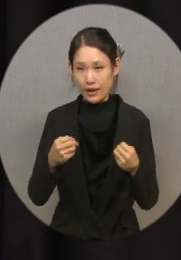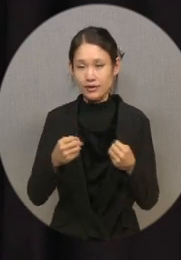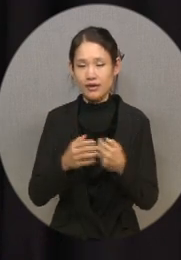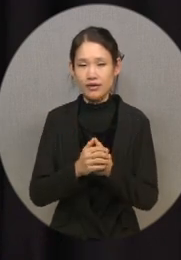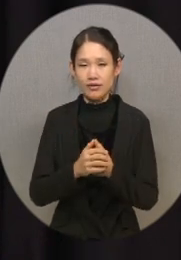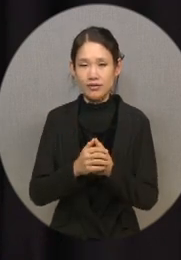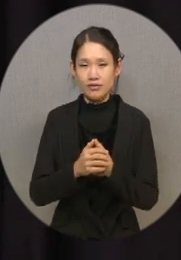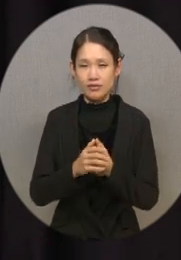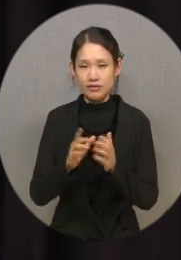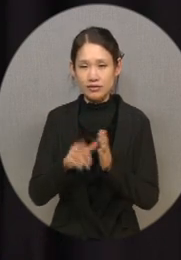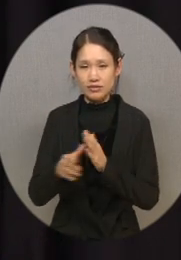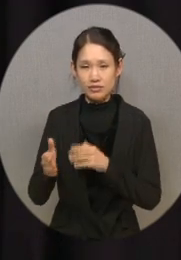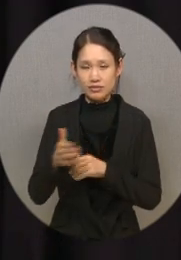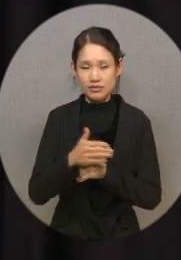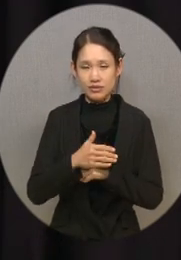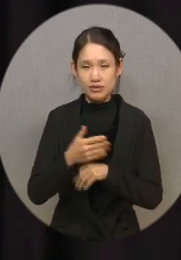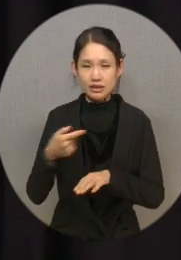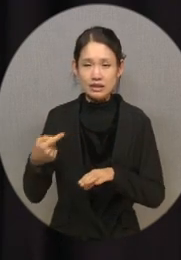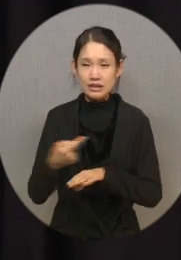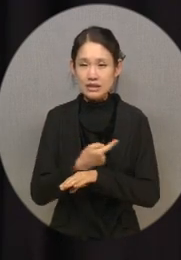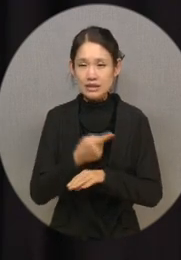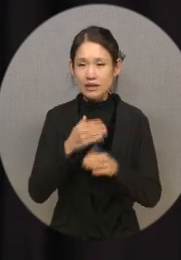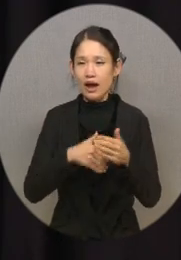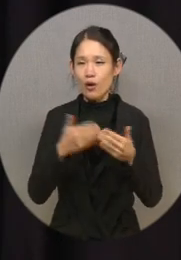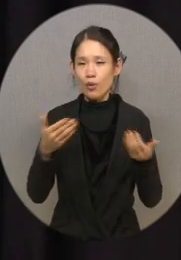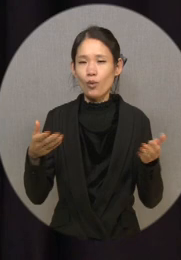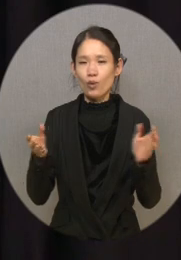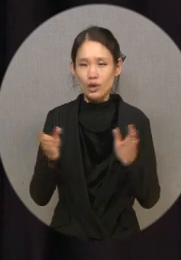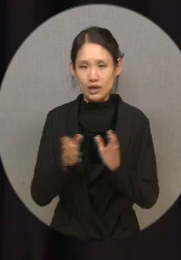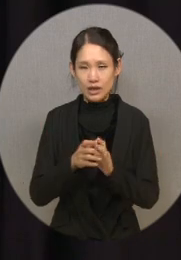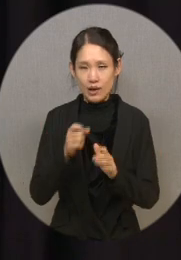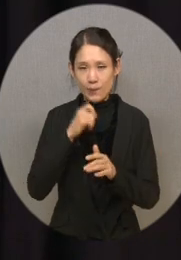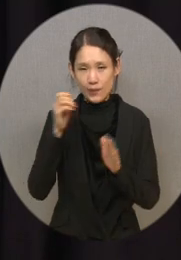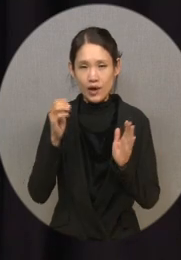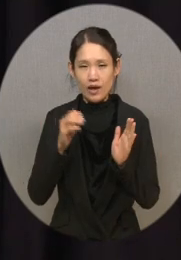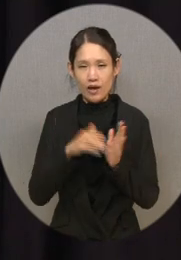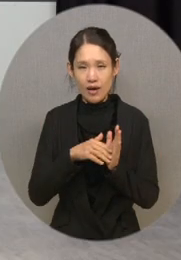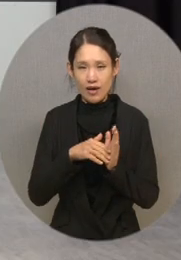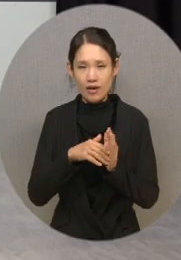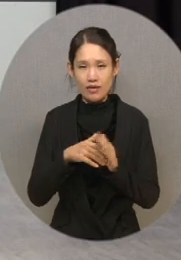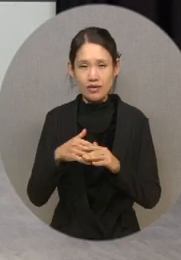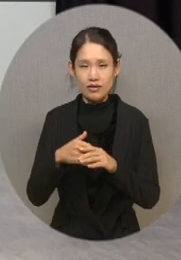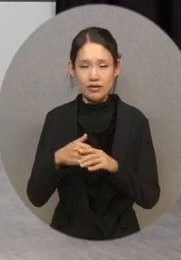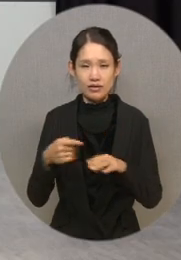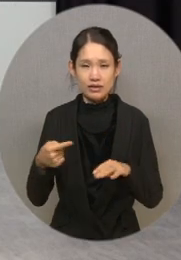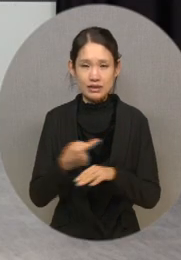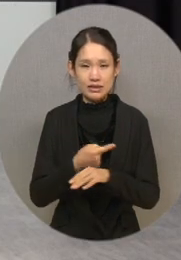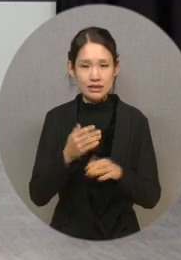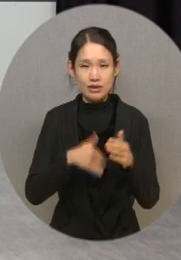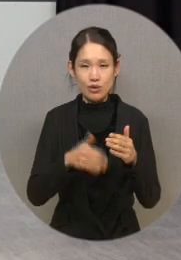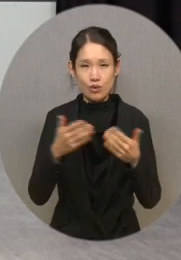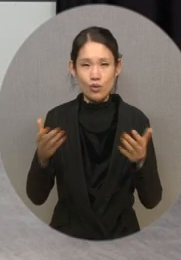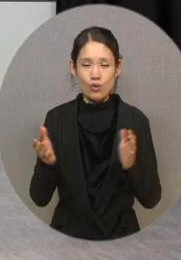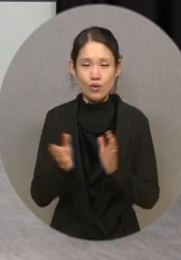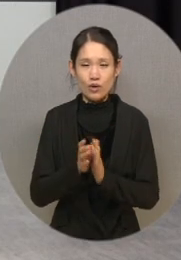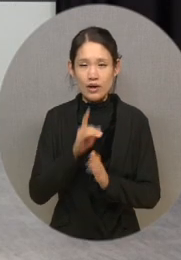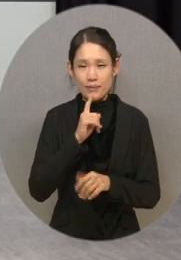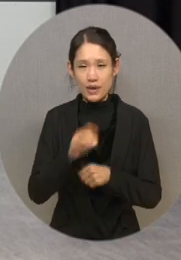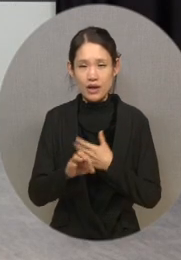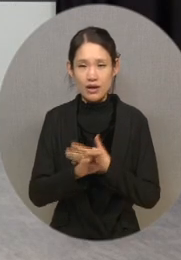그때부터 기타 공공기관이 됐습니다. 그러니까 기타 공공기관이라고 하는